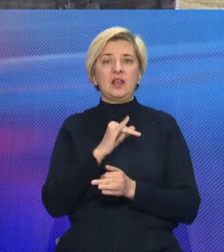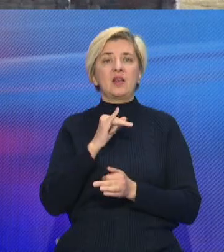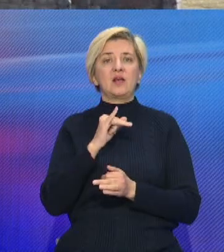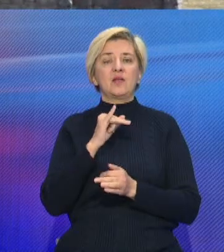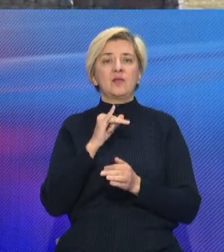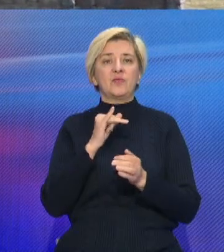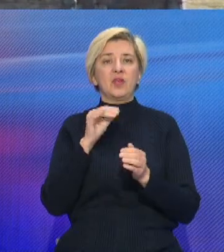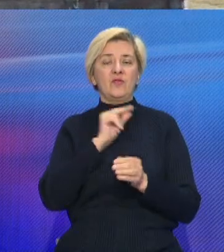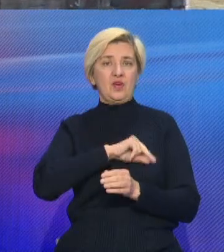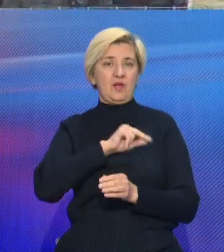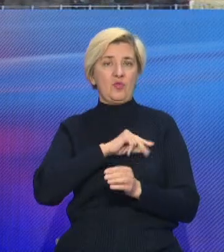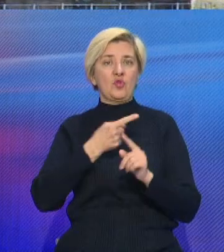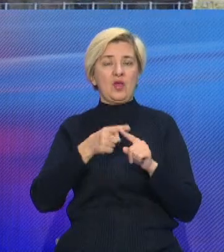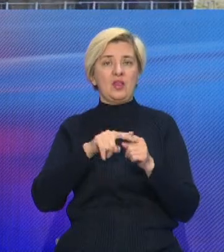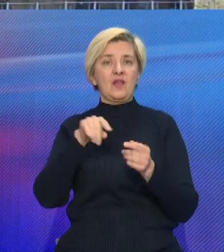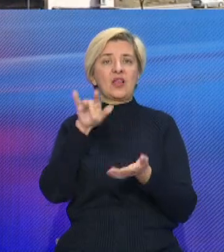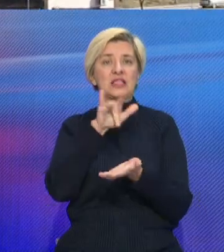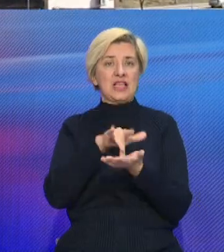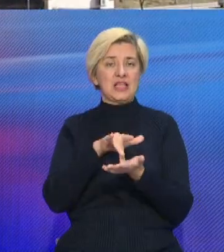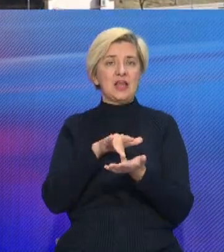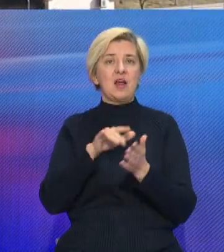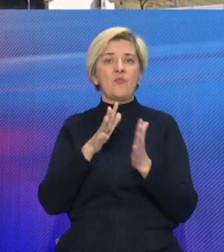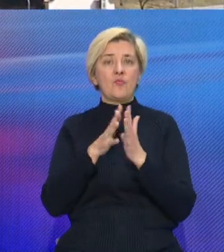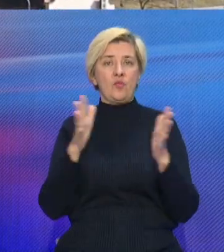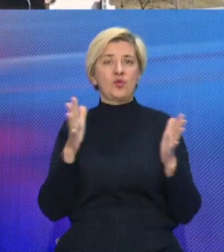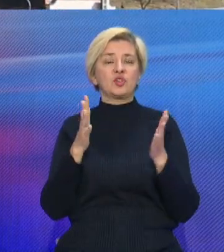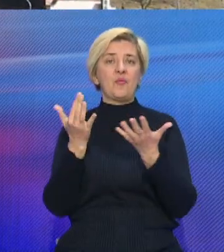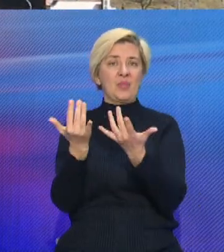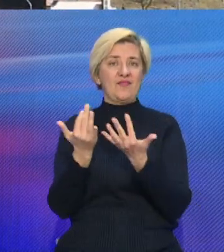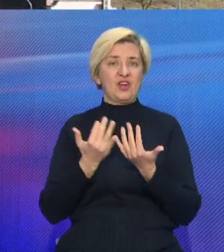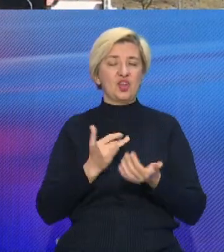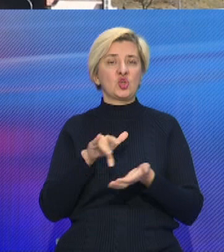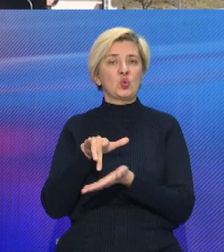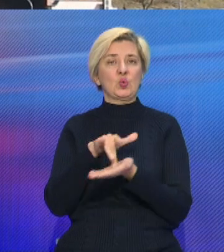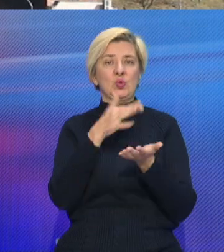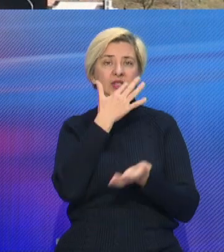гэтай часткі абласнога цэнтра зможа яшчэ больш прывабіць замежных турыстаў.